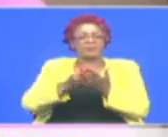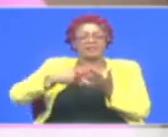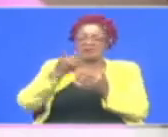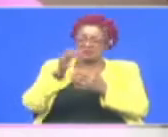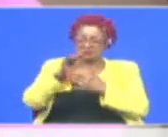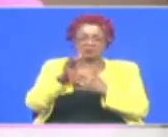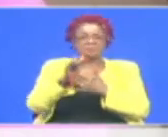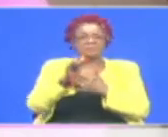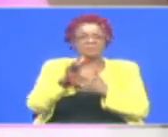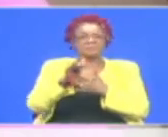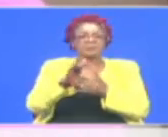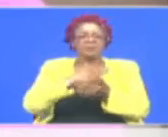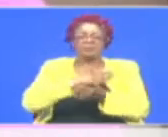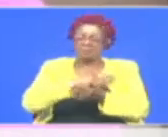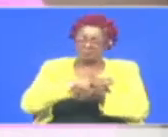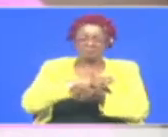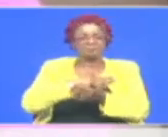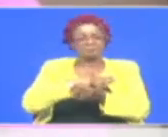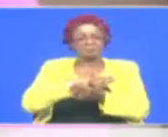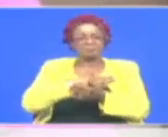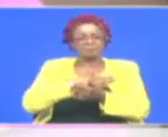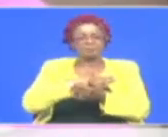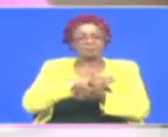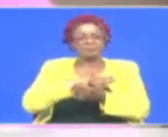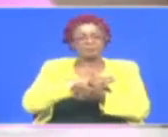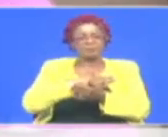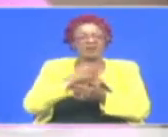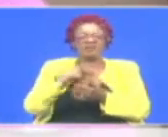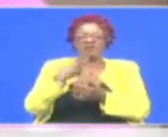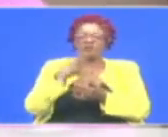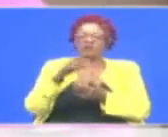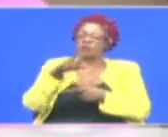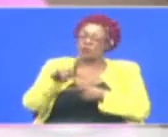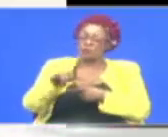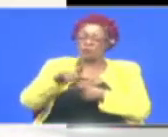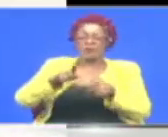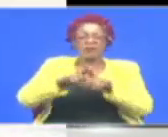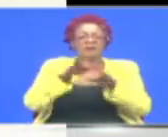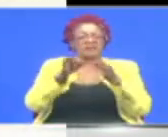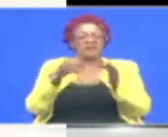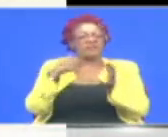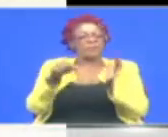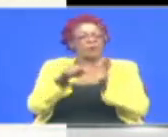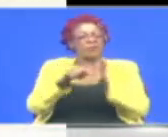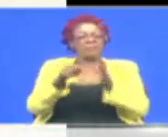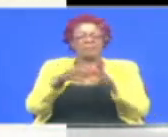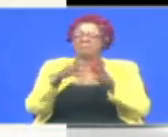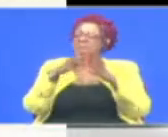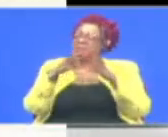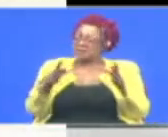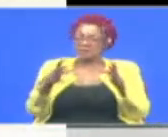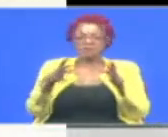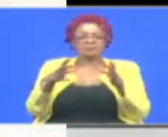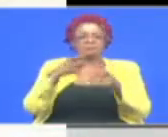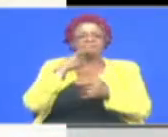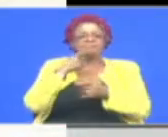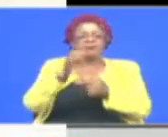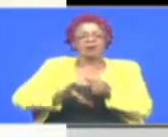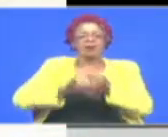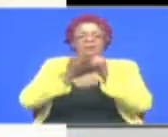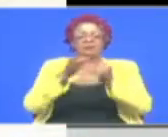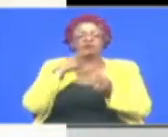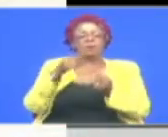tafadhali, akiwa na sauti ko chini sana kama mtu ambaye ako kwa shida kubwa, nisaidie. Alafu akaniambia na